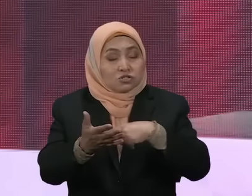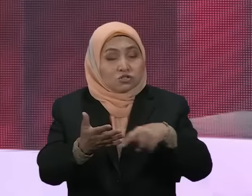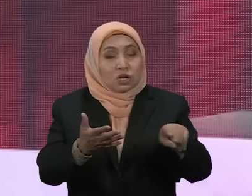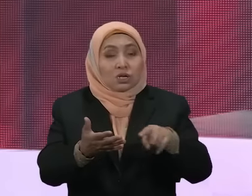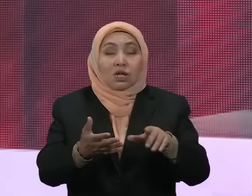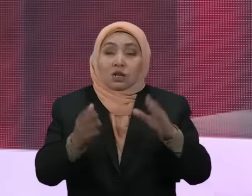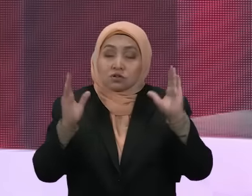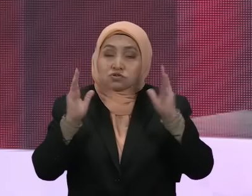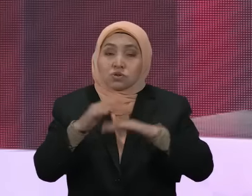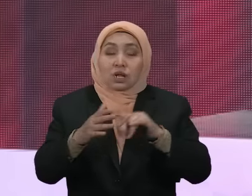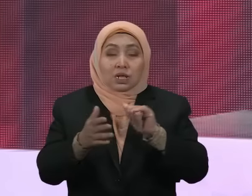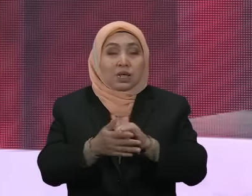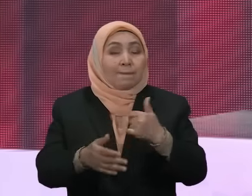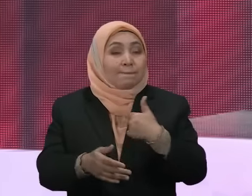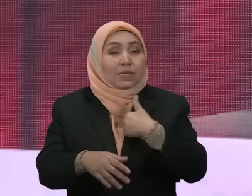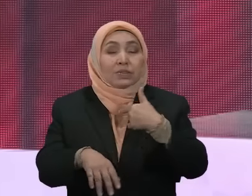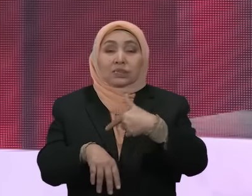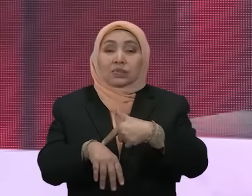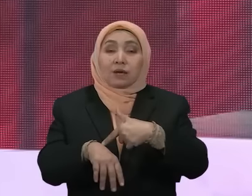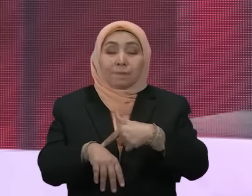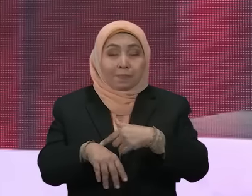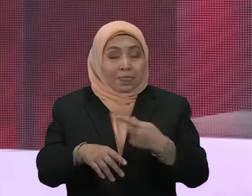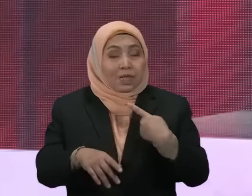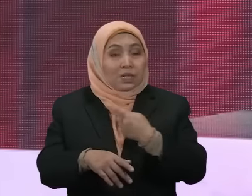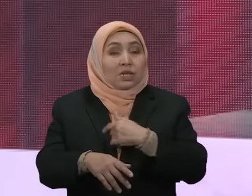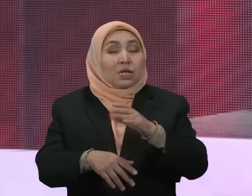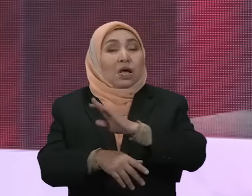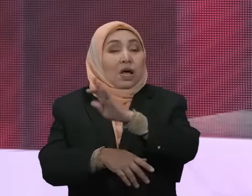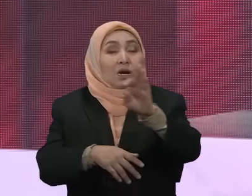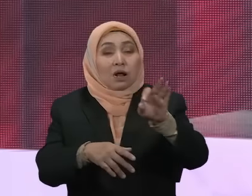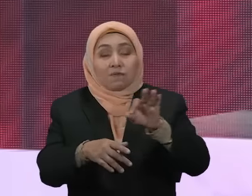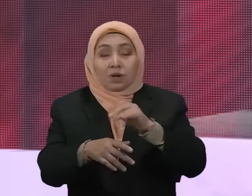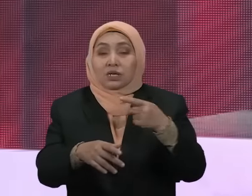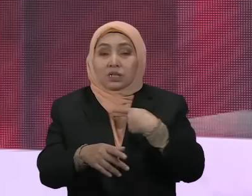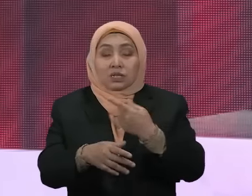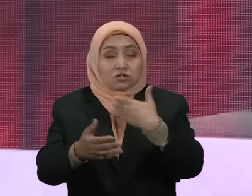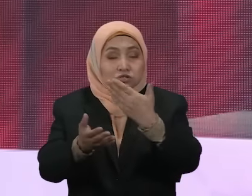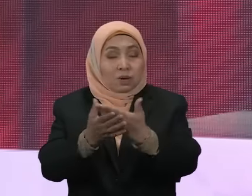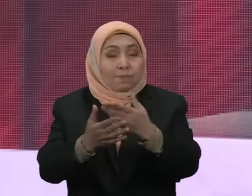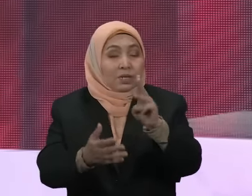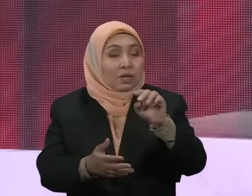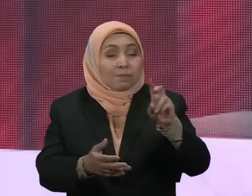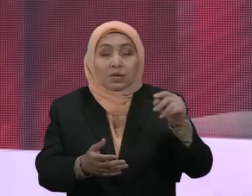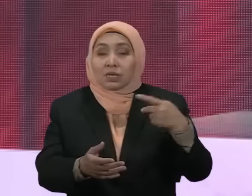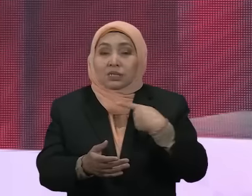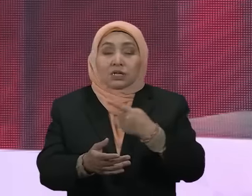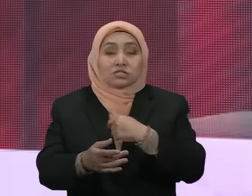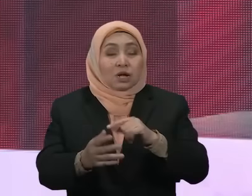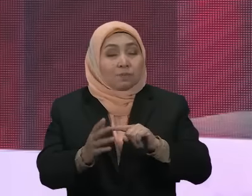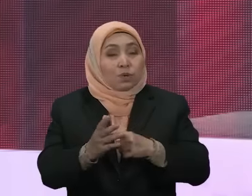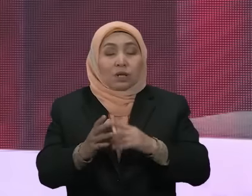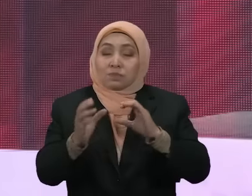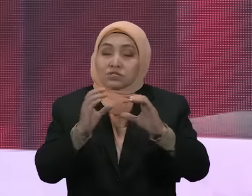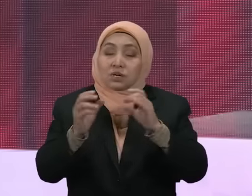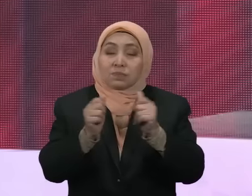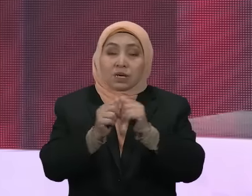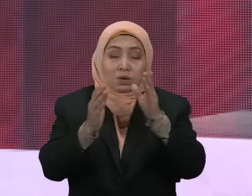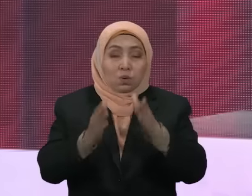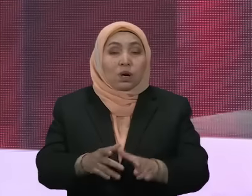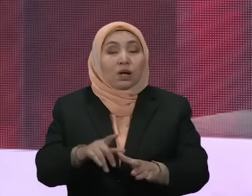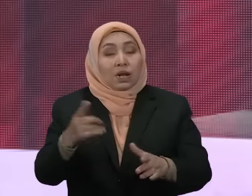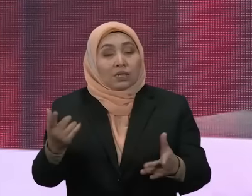me time lah. Betul. Kan? Bila kita di Arafah itu, kemudian bila kita sampai ke Mina itu, kita dah mula dah bercakap dengan orang lain. Dalam masa yang sama,